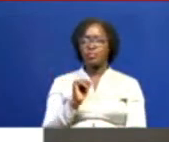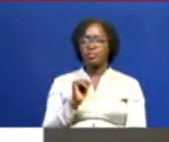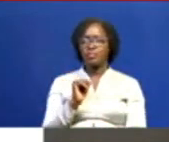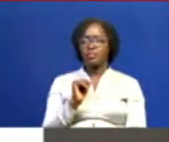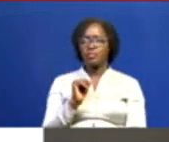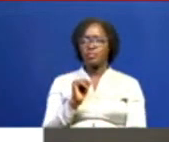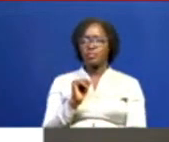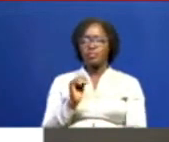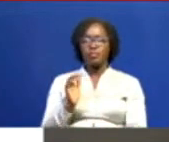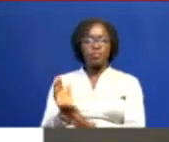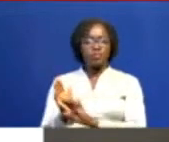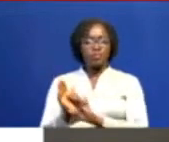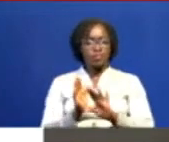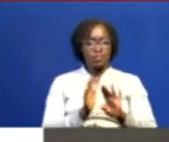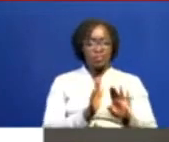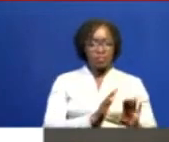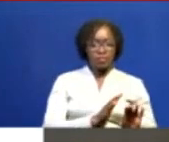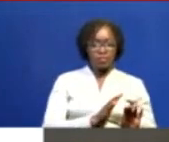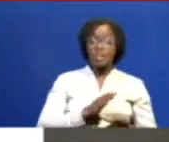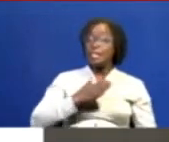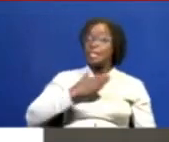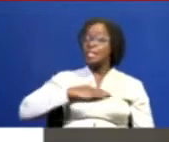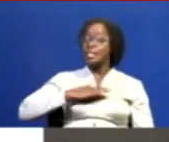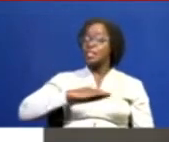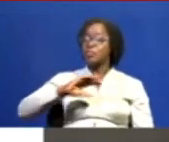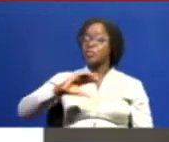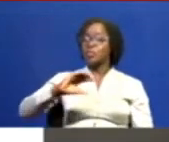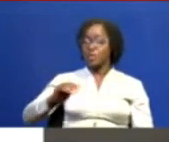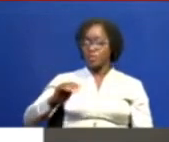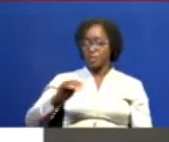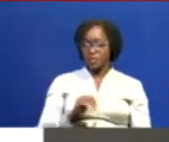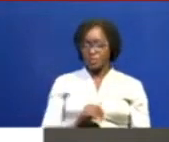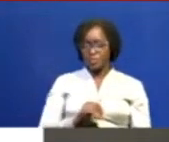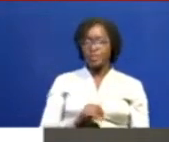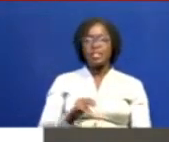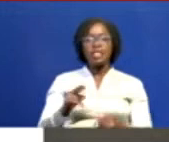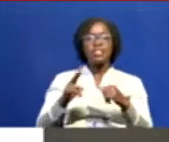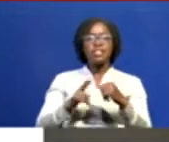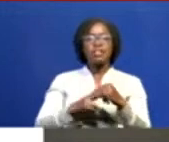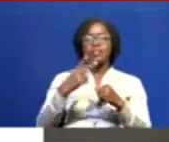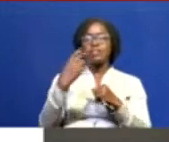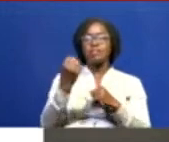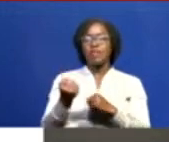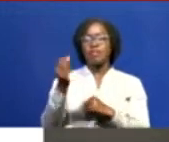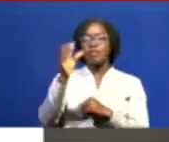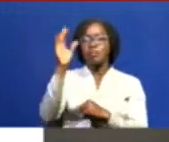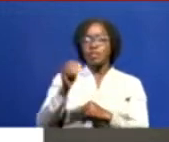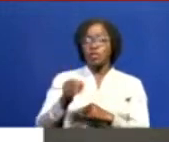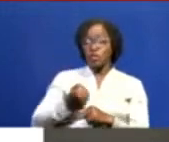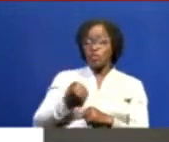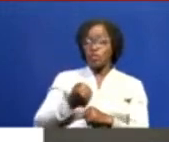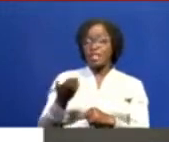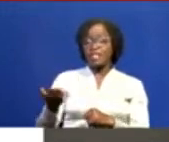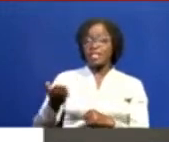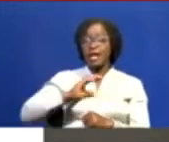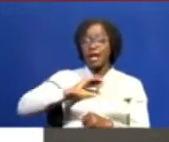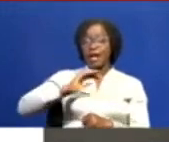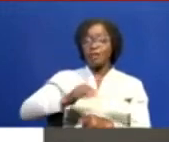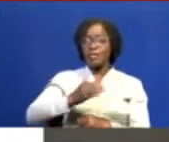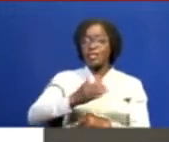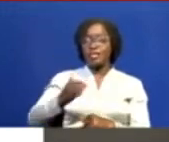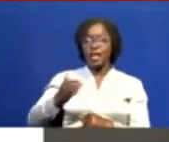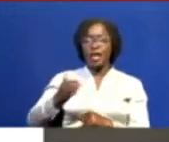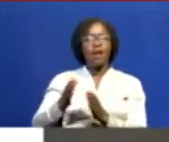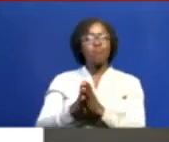Na mtazamaji, tuelekee gatuzi la Samburu ambapo asilimia 75 ya wasichana katika kaunti ya Samburu wamepitia